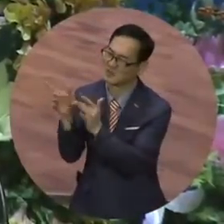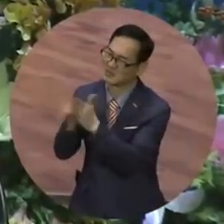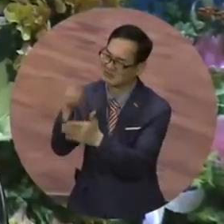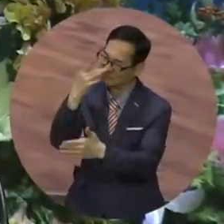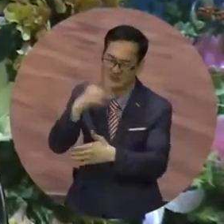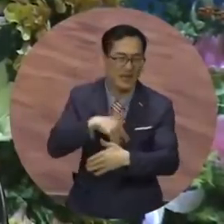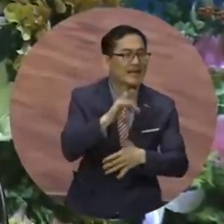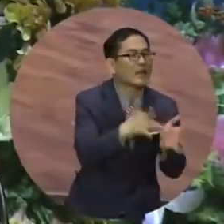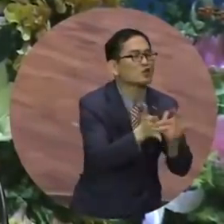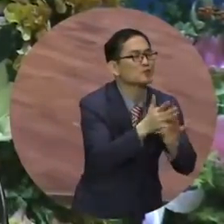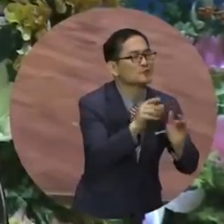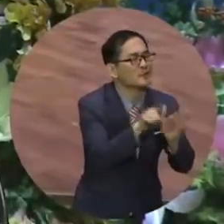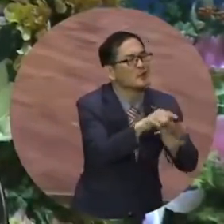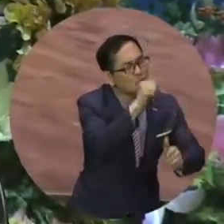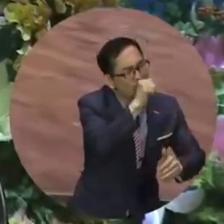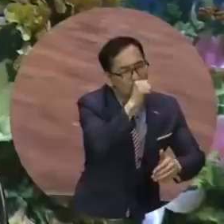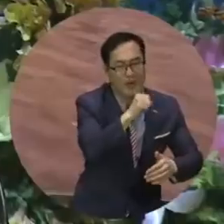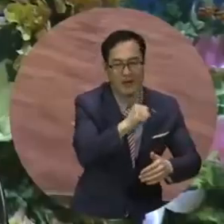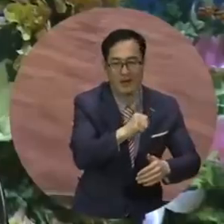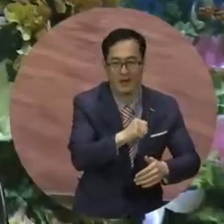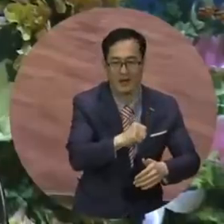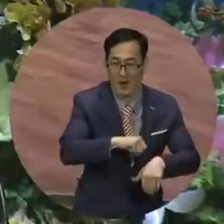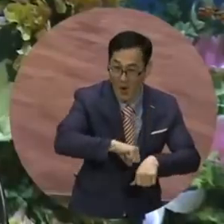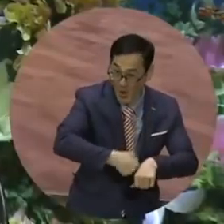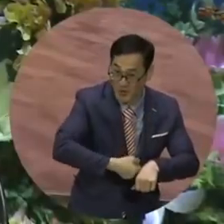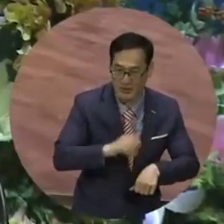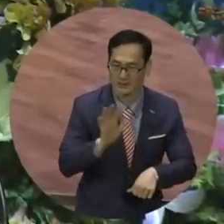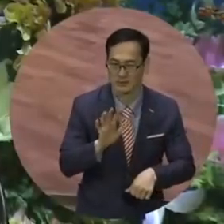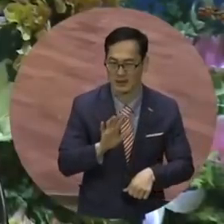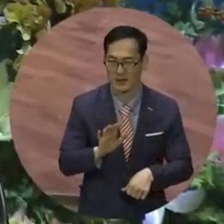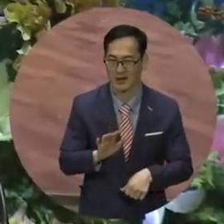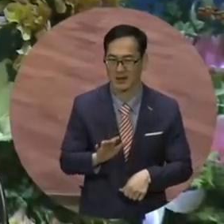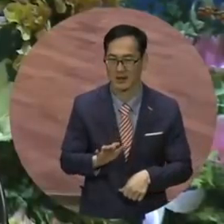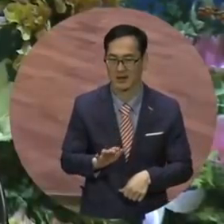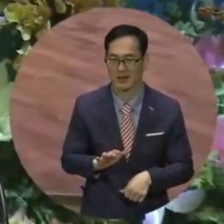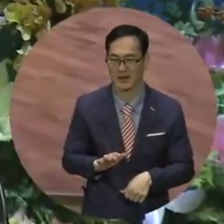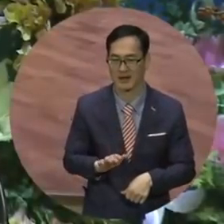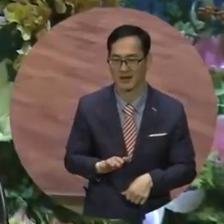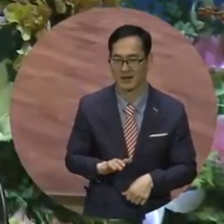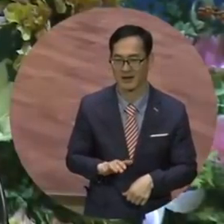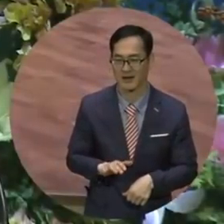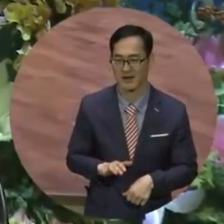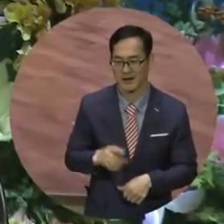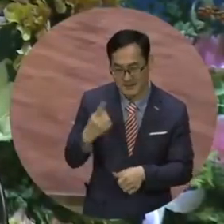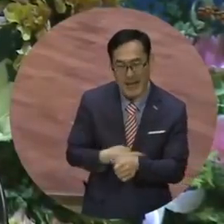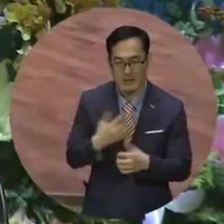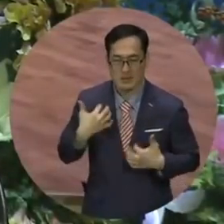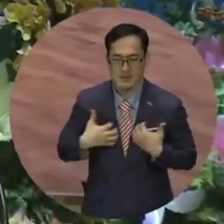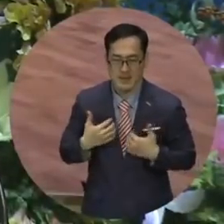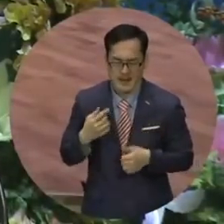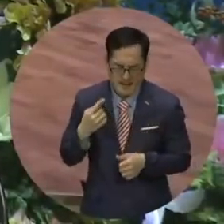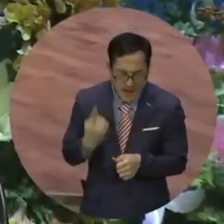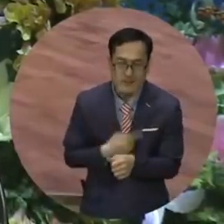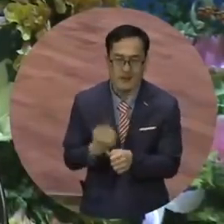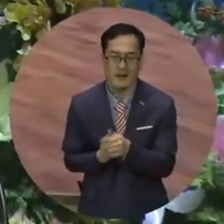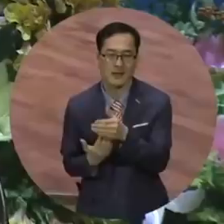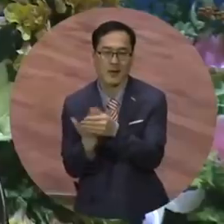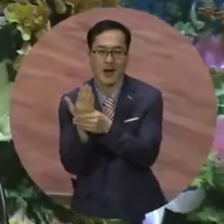그러면서 말. 왜 육체를 살면 누구나 다 믿든 안 믿든 문제 다 있어요. 그것 다 뛰어넘어야